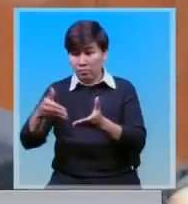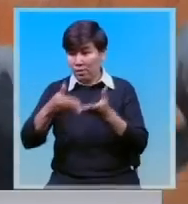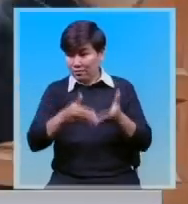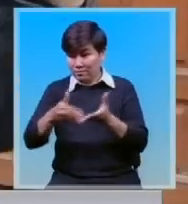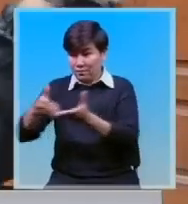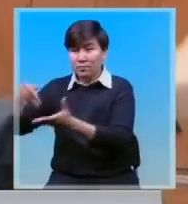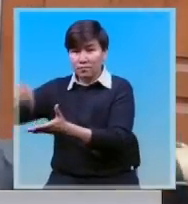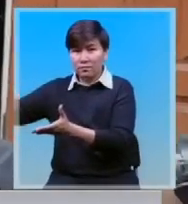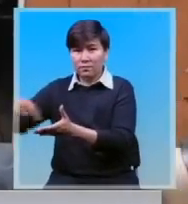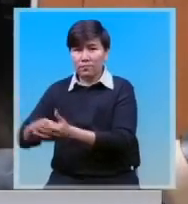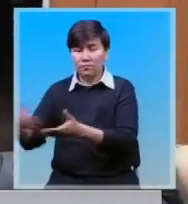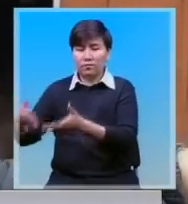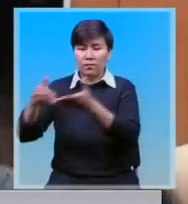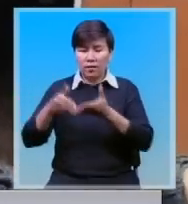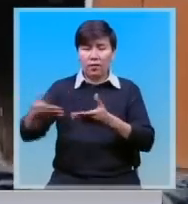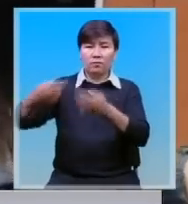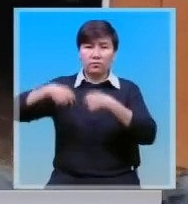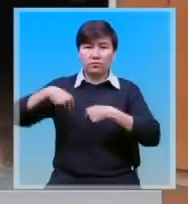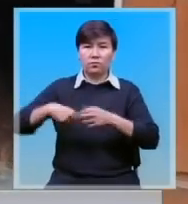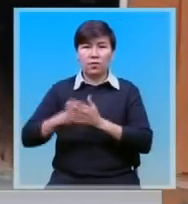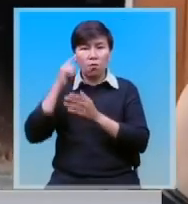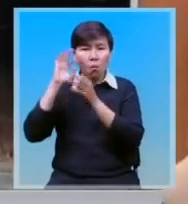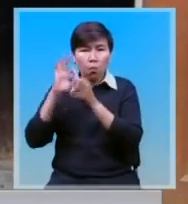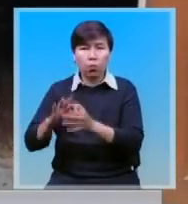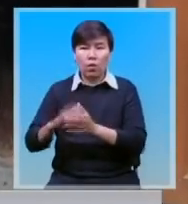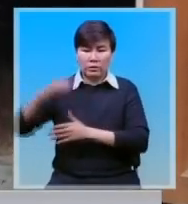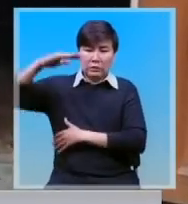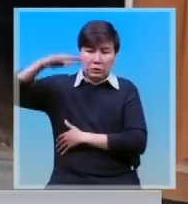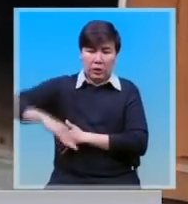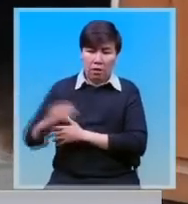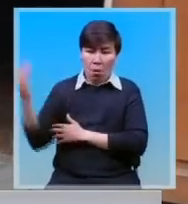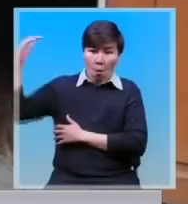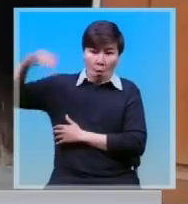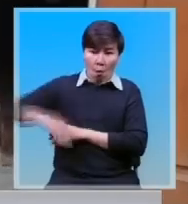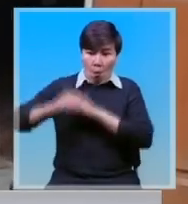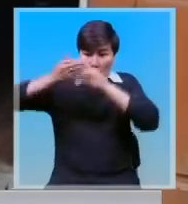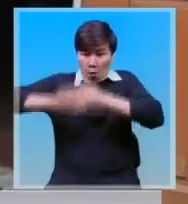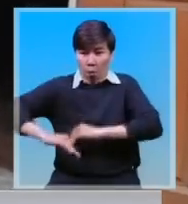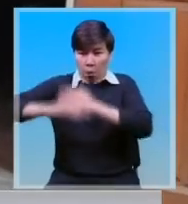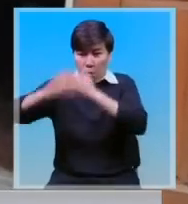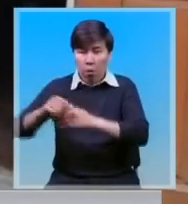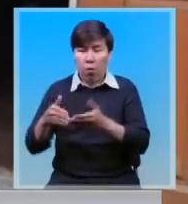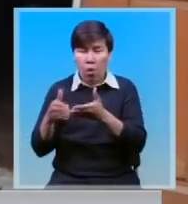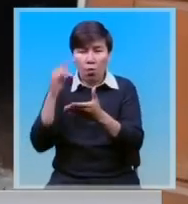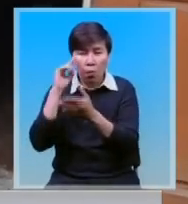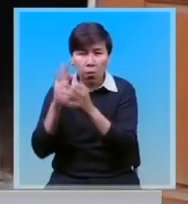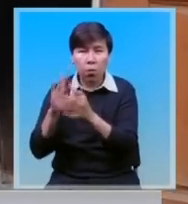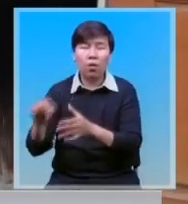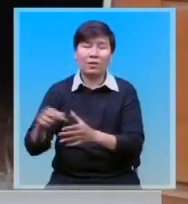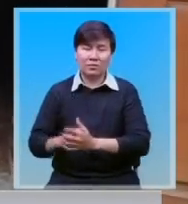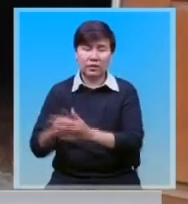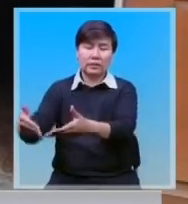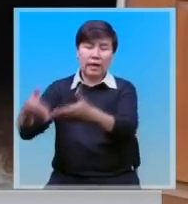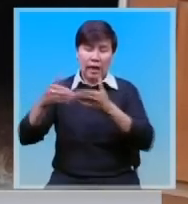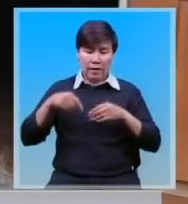คลื่นลมย้ายขึ้นมาบนฝั่งนะคะเนื่องจากว่าเกรงกลัวว่าตอนเย็นเนี่ยจะไม่สามารถที่จะเคลื่อนย้ายเรือออกมาทันได้เนื่องจาก